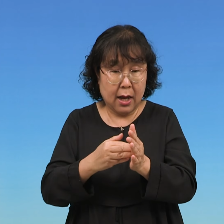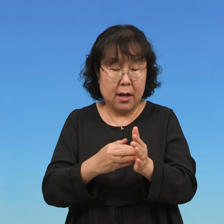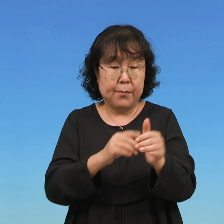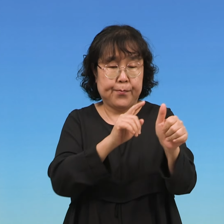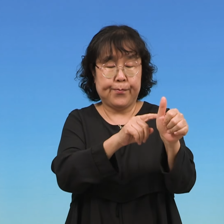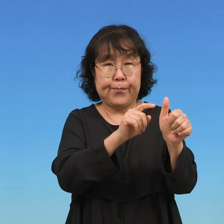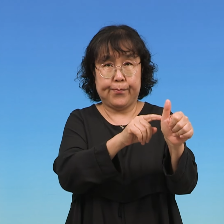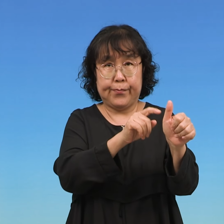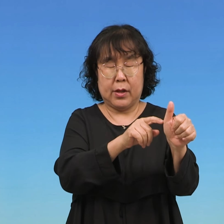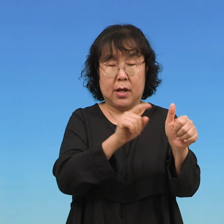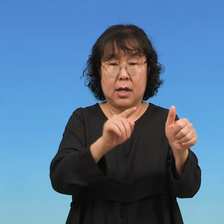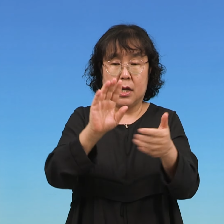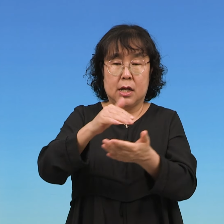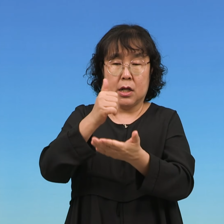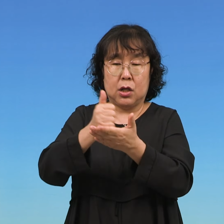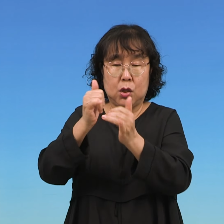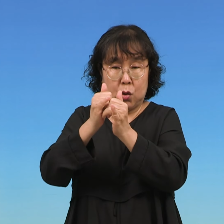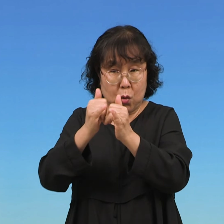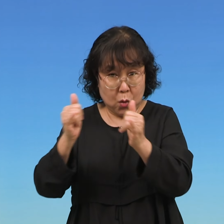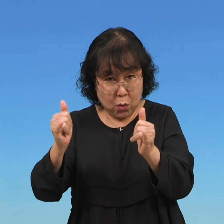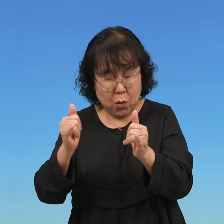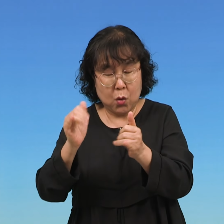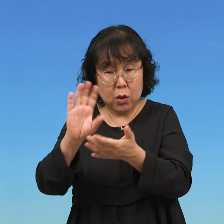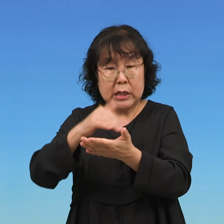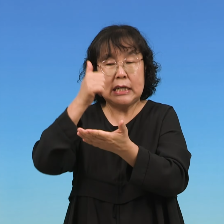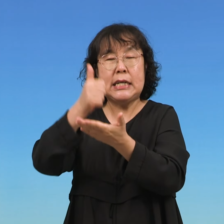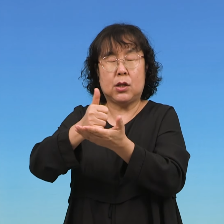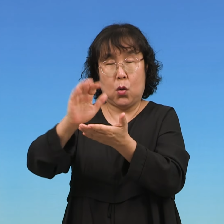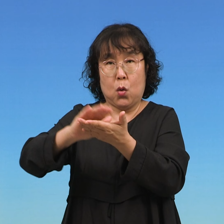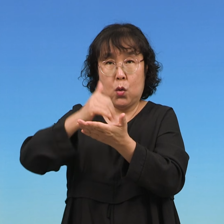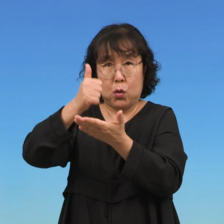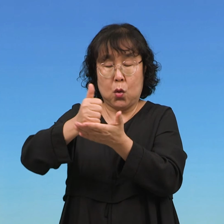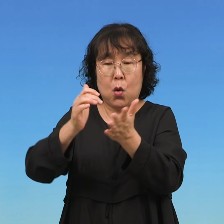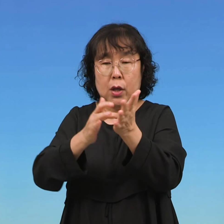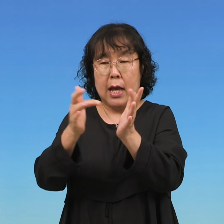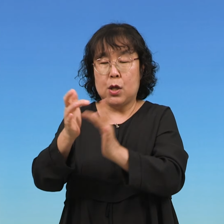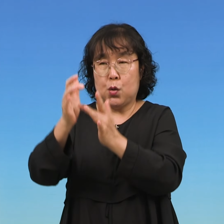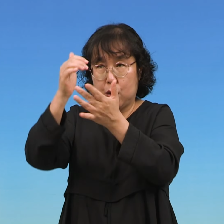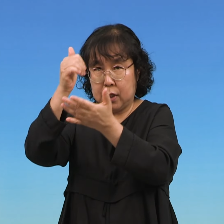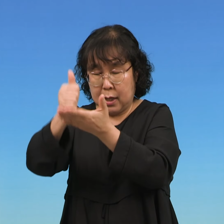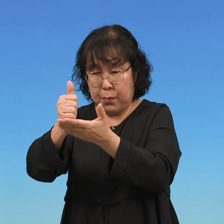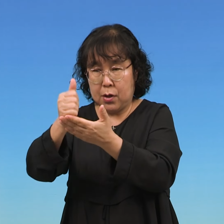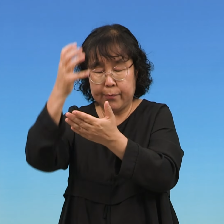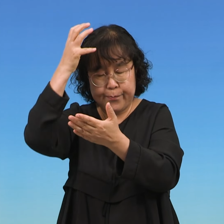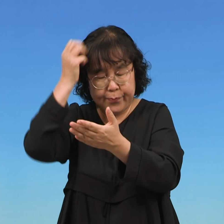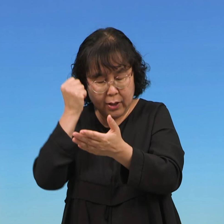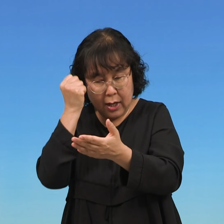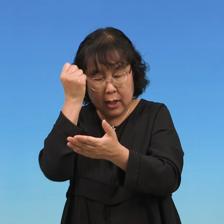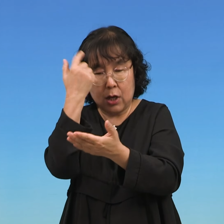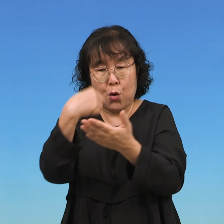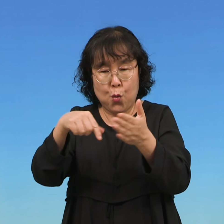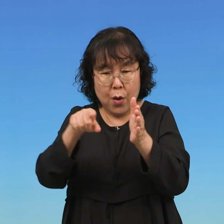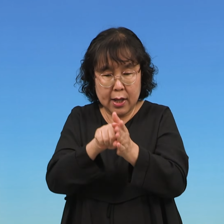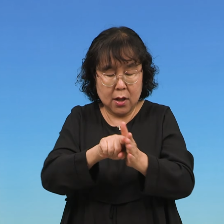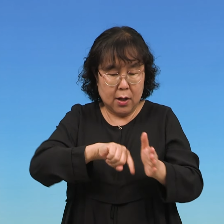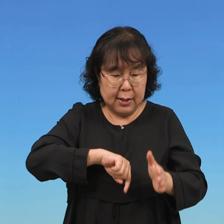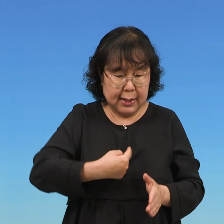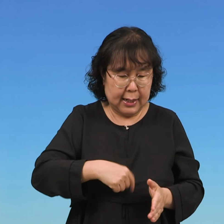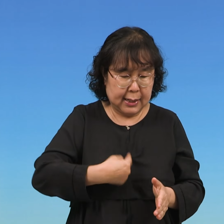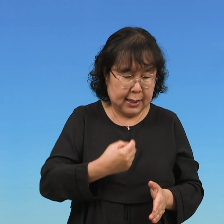그는 그리스도를 기억하게 하기 위해서 자기는 이치도록 살았습니다 그래서